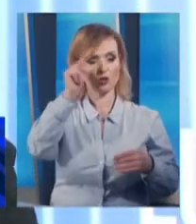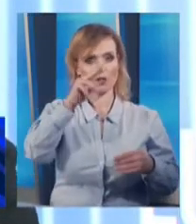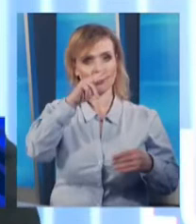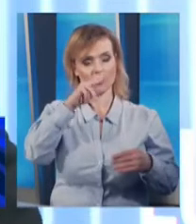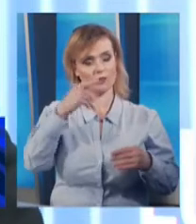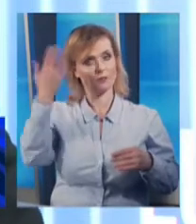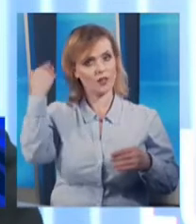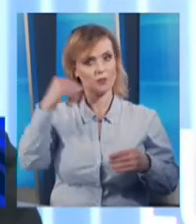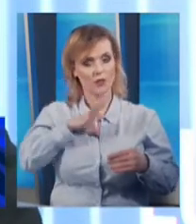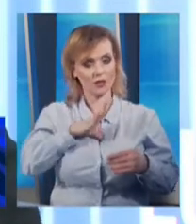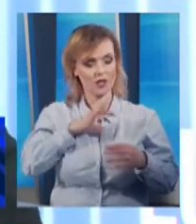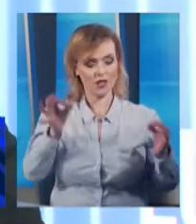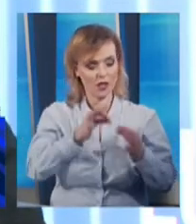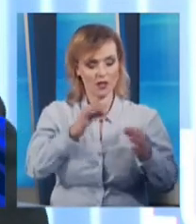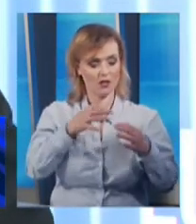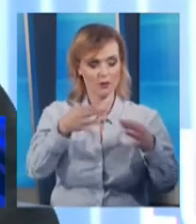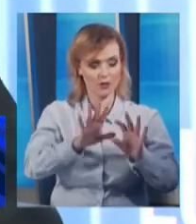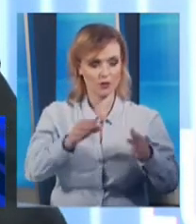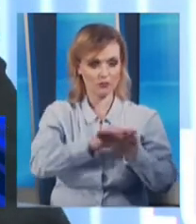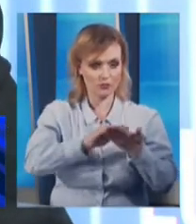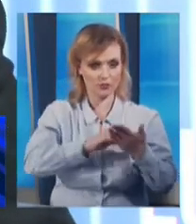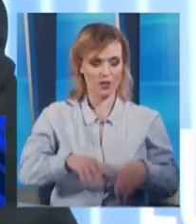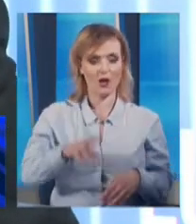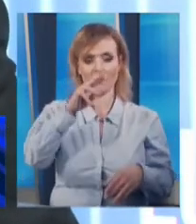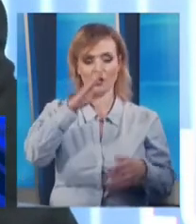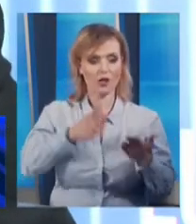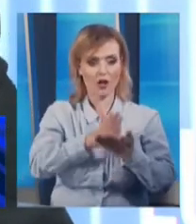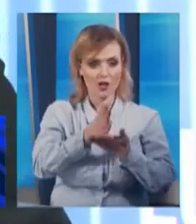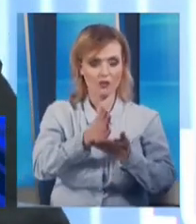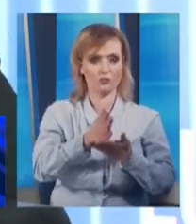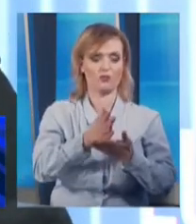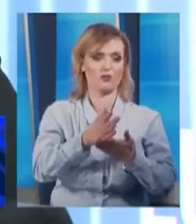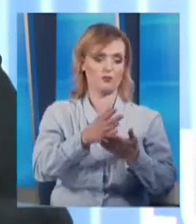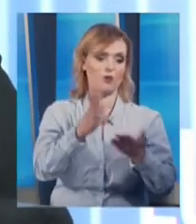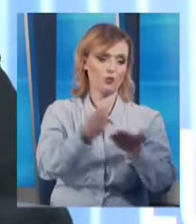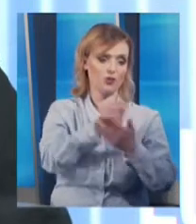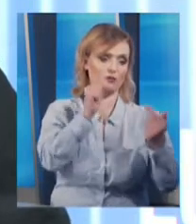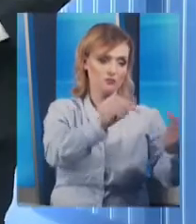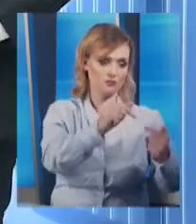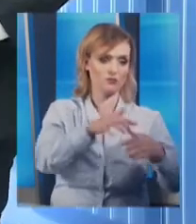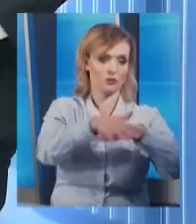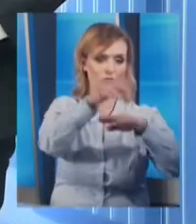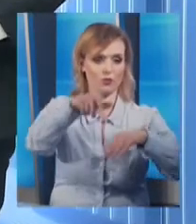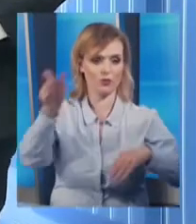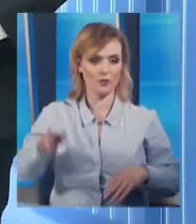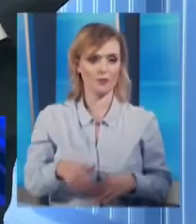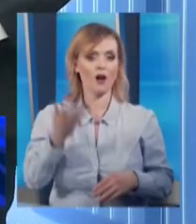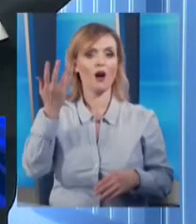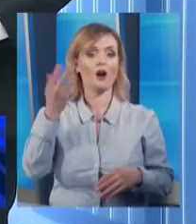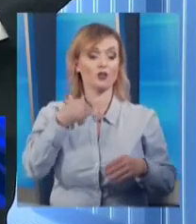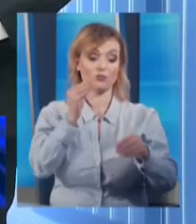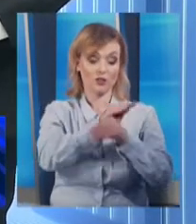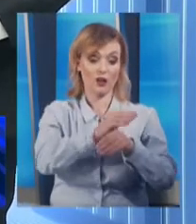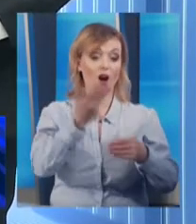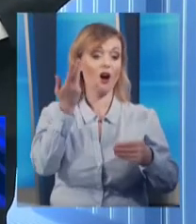să nu le mai admitem niciodată, pentru că greșelile politicienilor sunt crime împotriva poporului. O mică precizare. Atunci când există